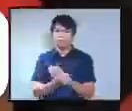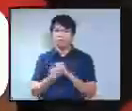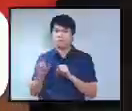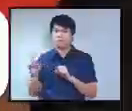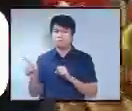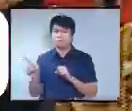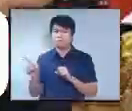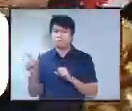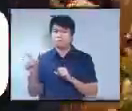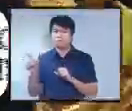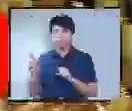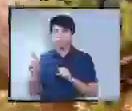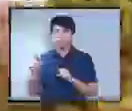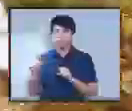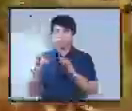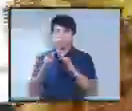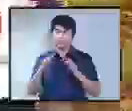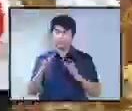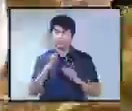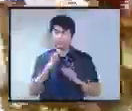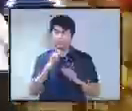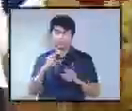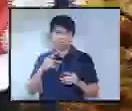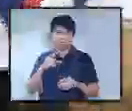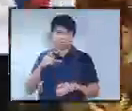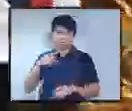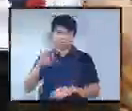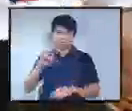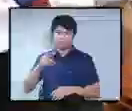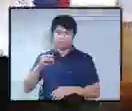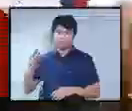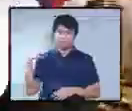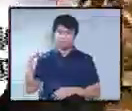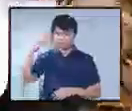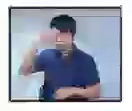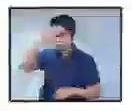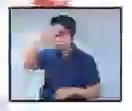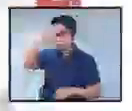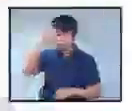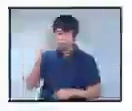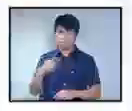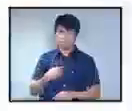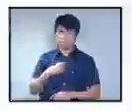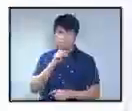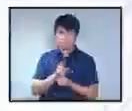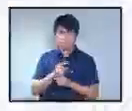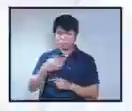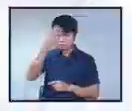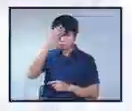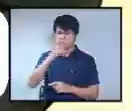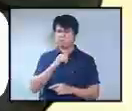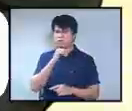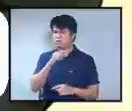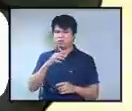sa katiwalian si House Speaker at FISGOC Chairman Alan Peter Cayetano. I am sure Cayetano is not involved in